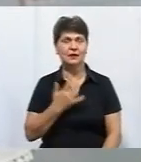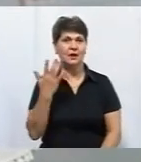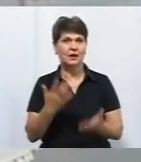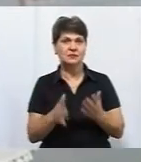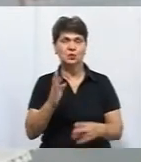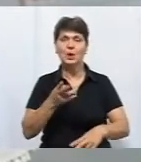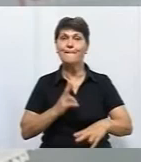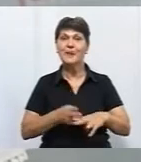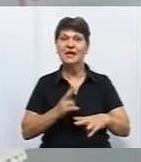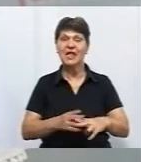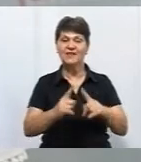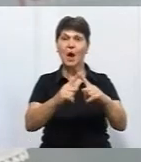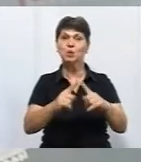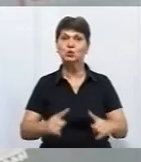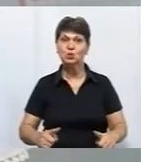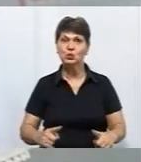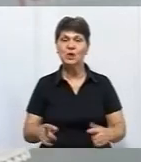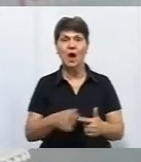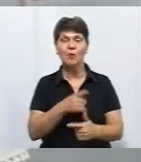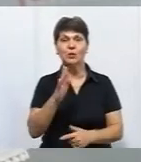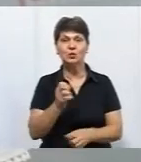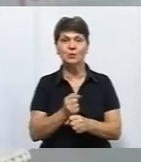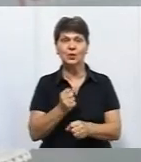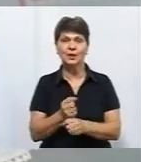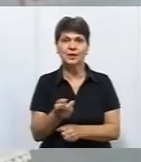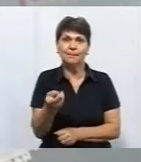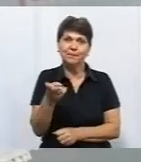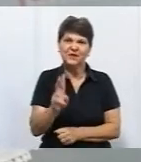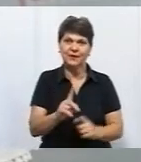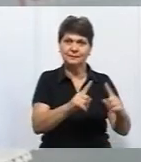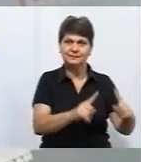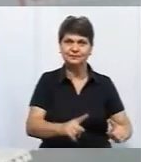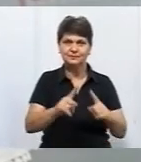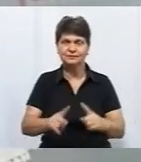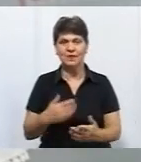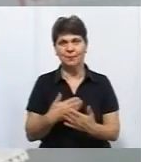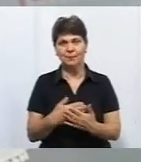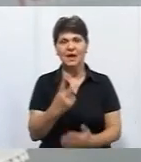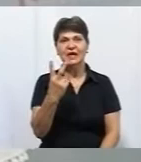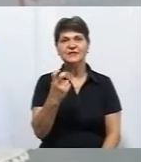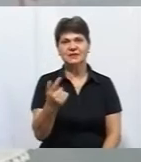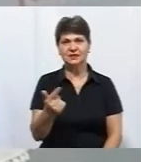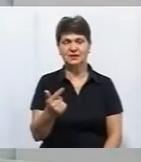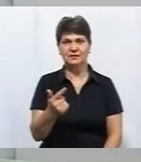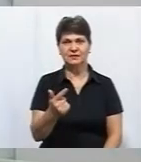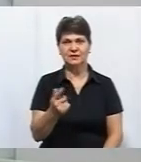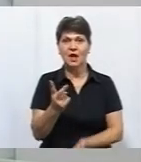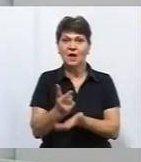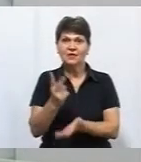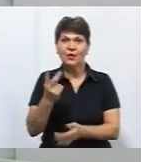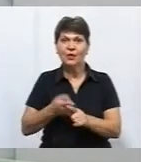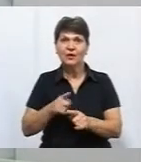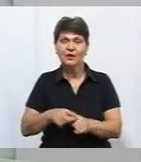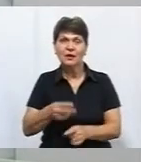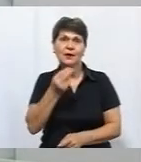металева конструкція або ми будемо робити подвійно, то це близько 200 гривень буде. Подвійно ви маєте на увазі з годівницею?